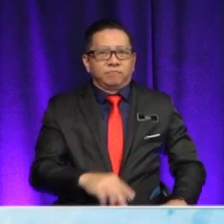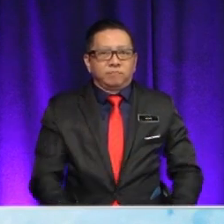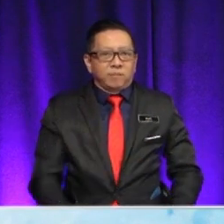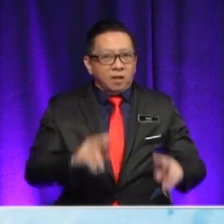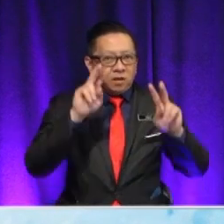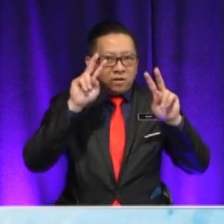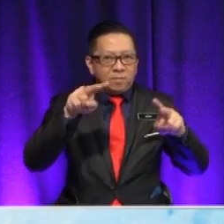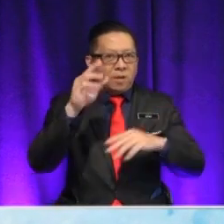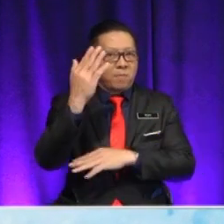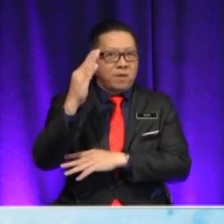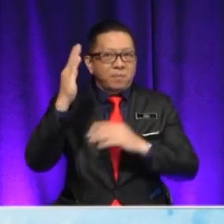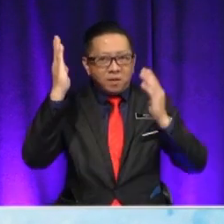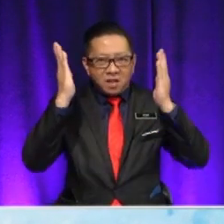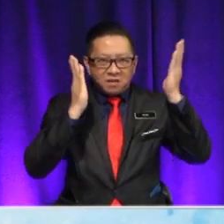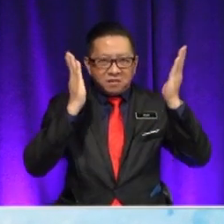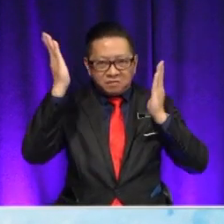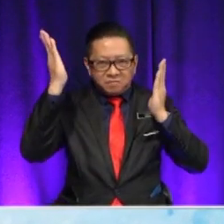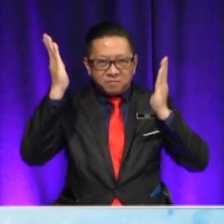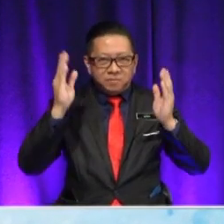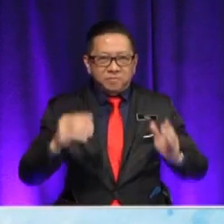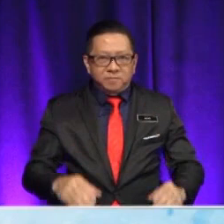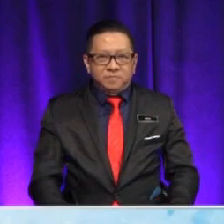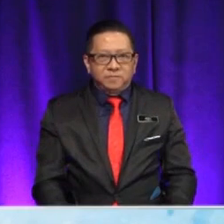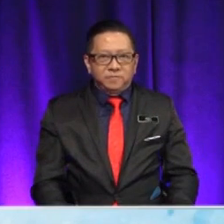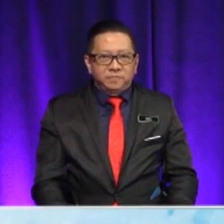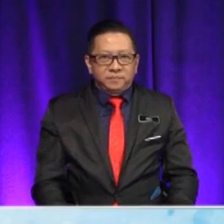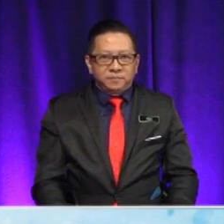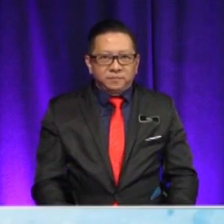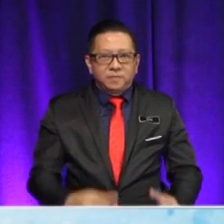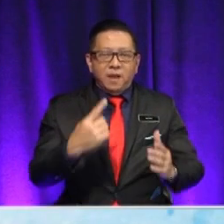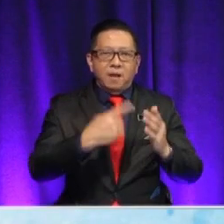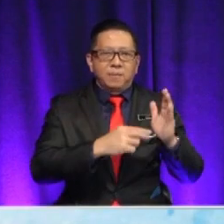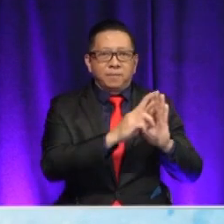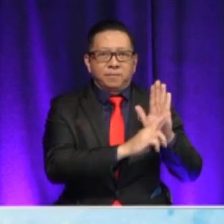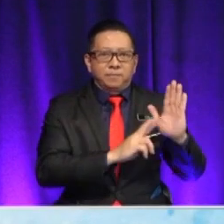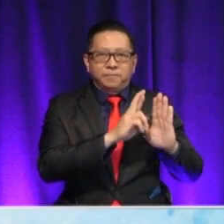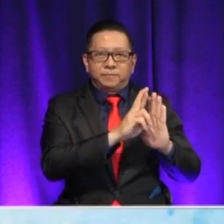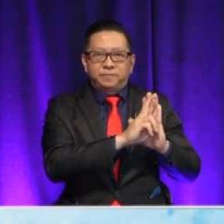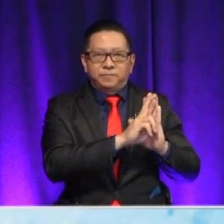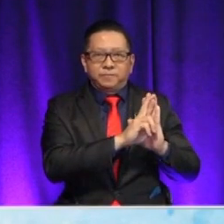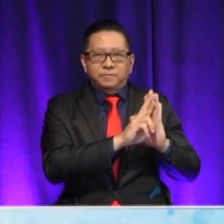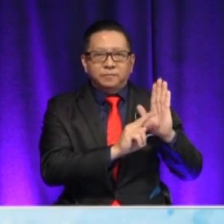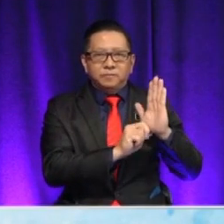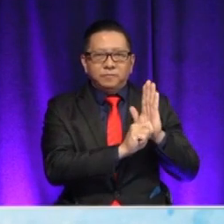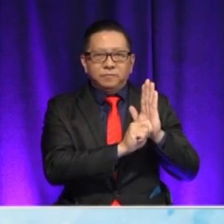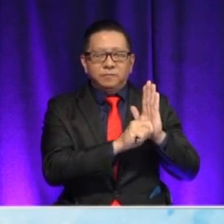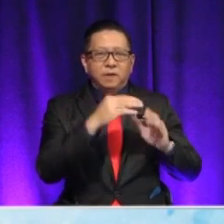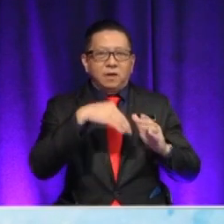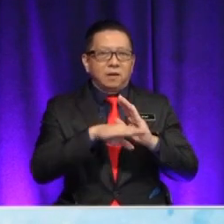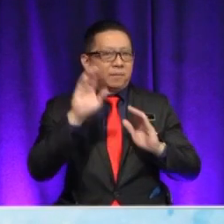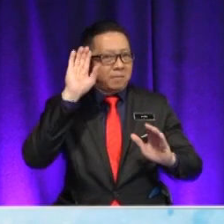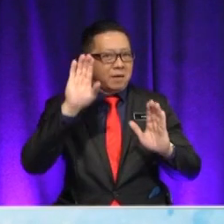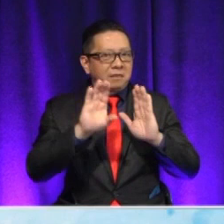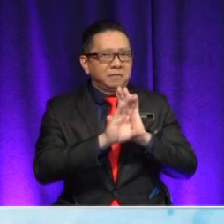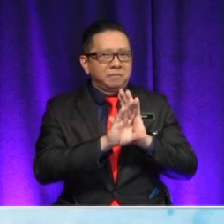jalur gemilang kan ada di situ. Okey, apa peranan dalam gambar ni? Fakrullah